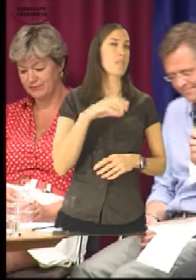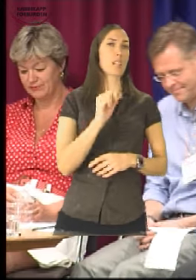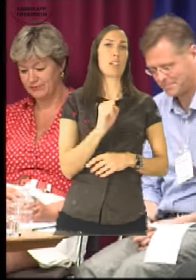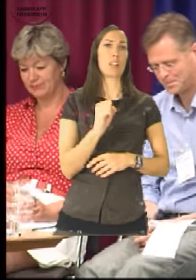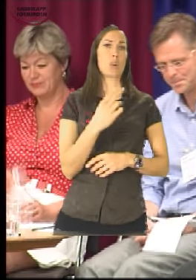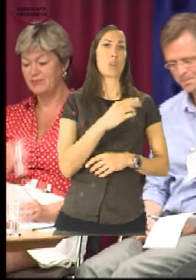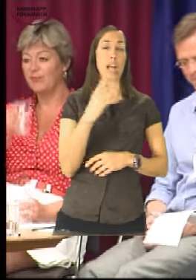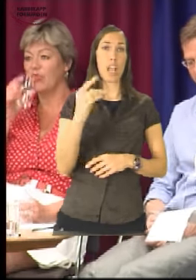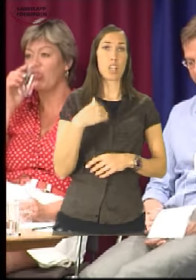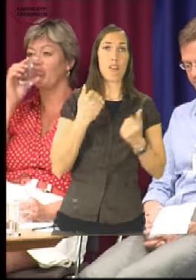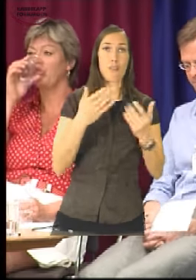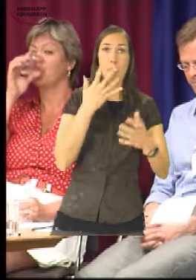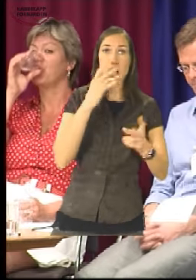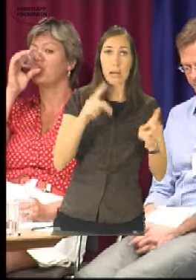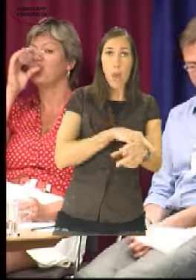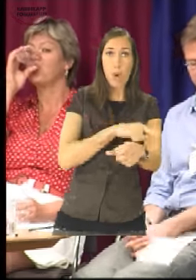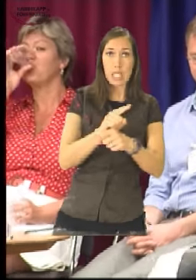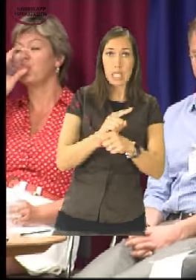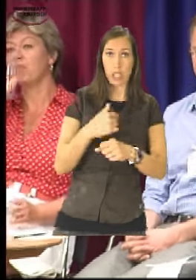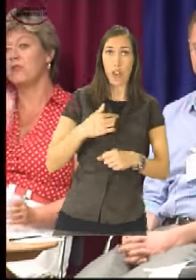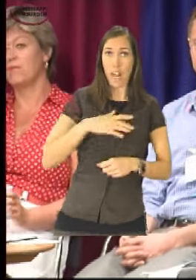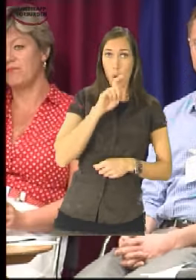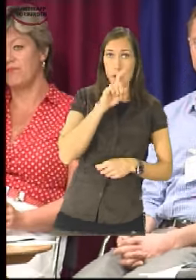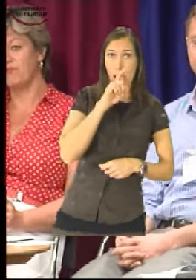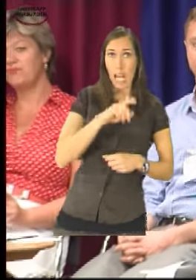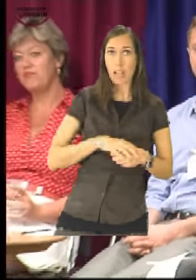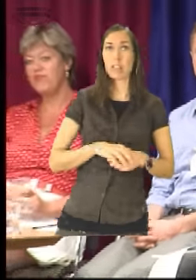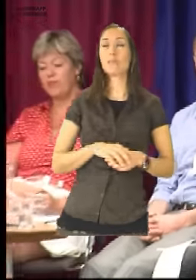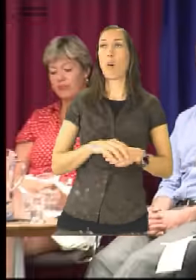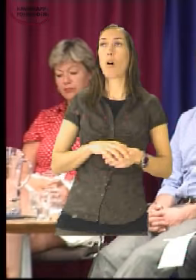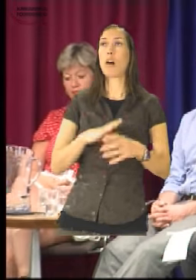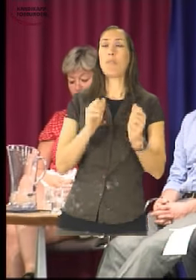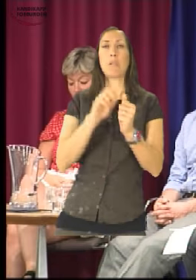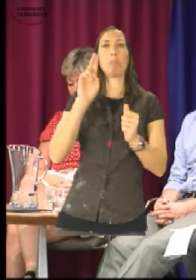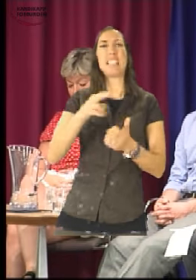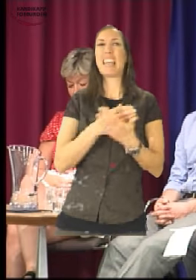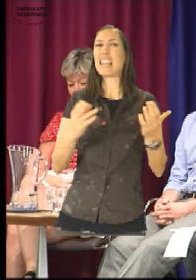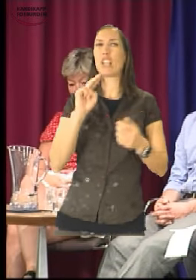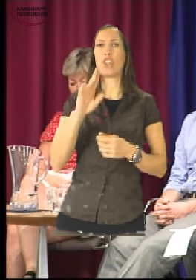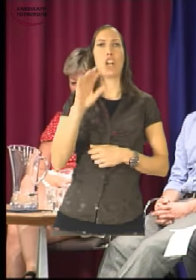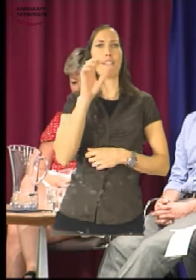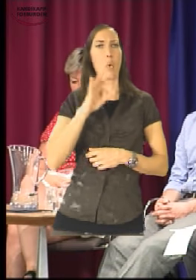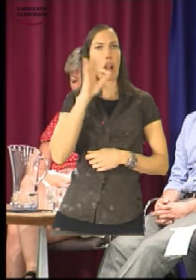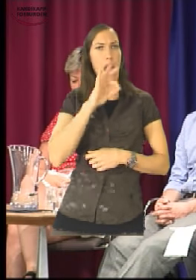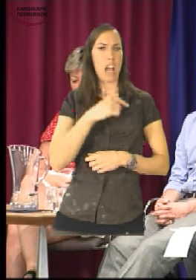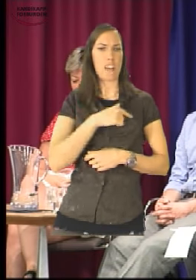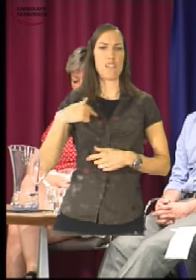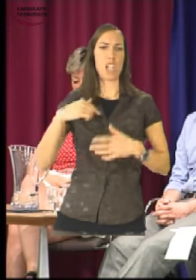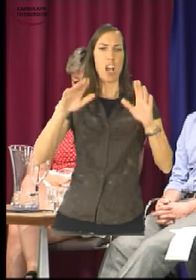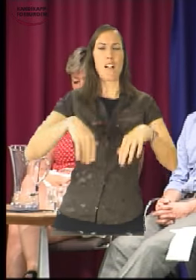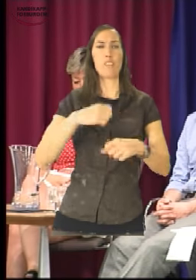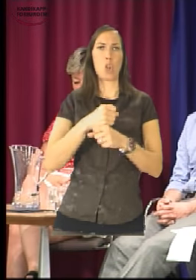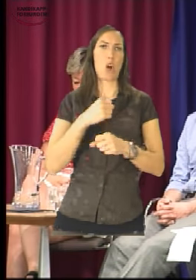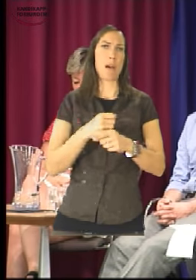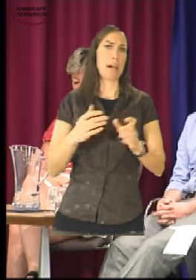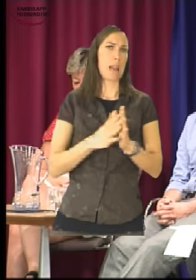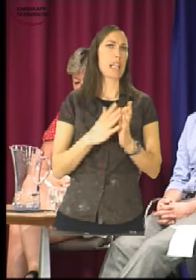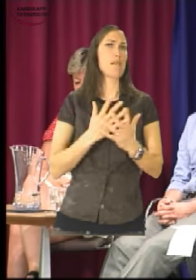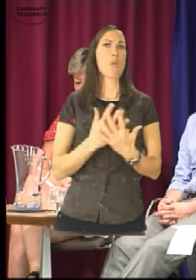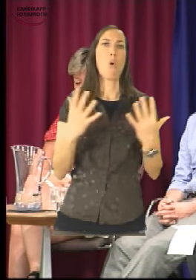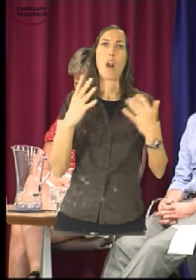Ja. Så jag får kommentera här. Men det är ju ingen ny fråga det här, utan den har vi arbetat under många